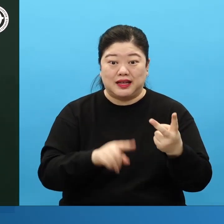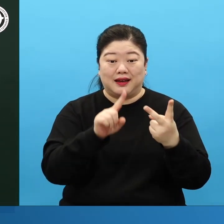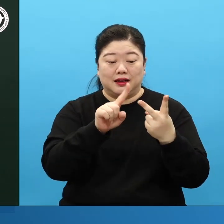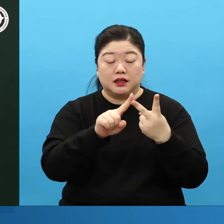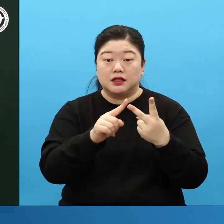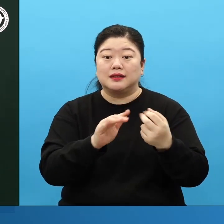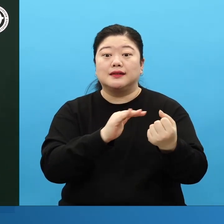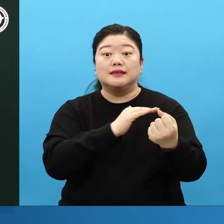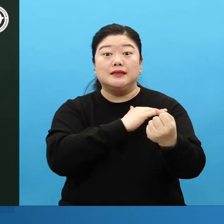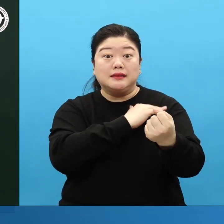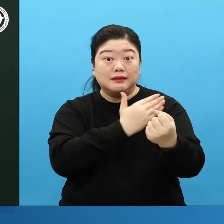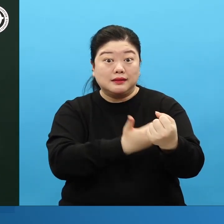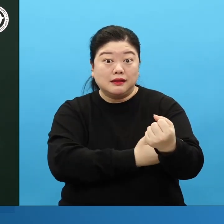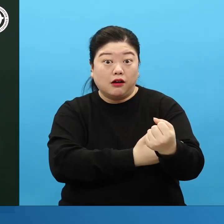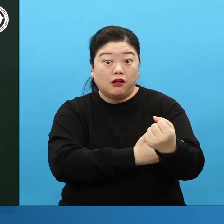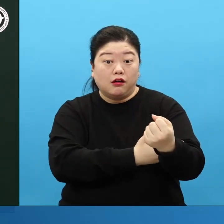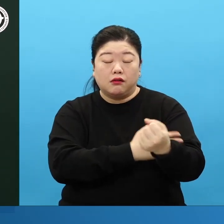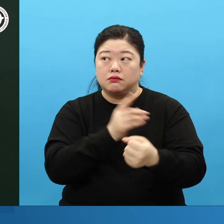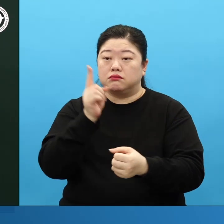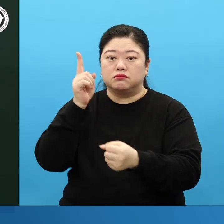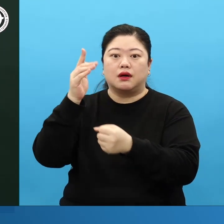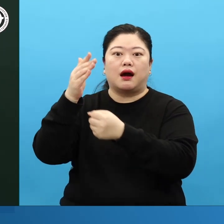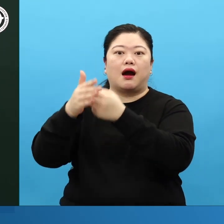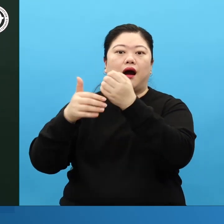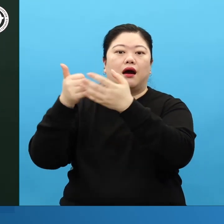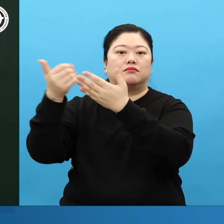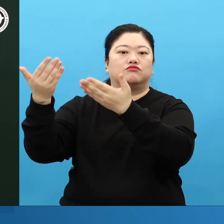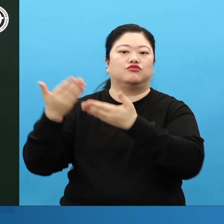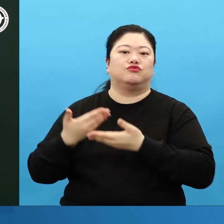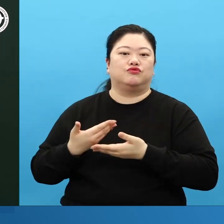poder desciende de lo alto. 그래서